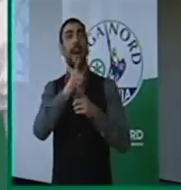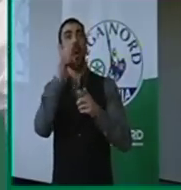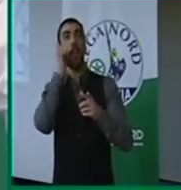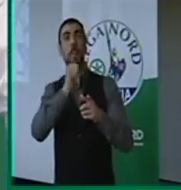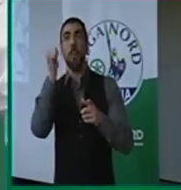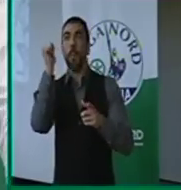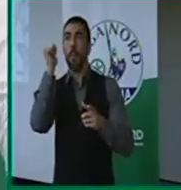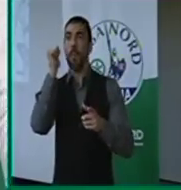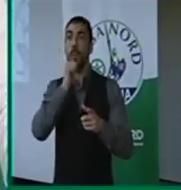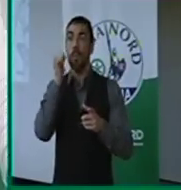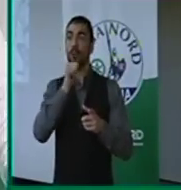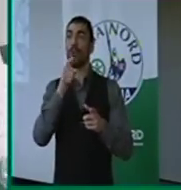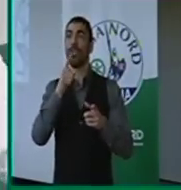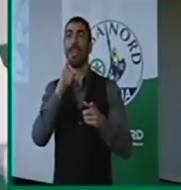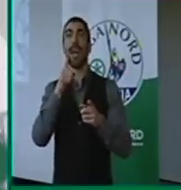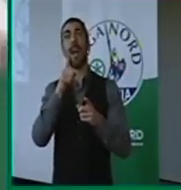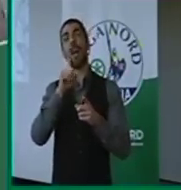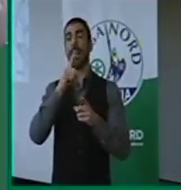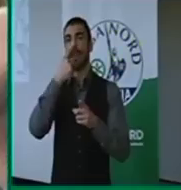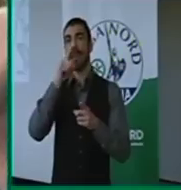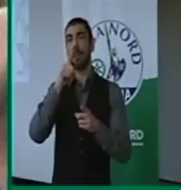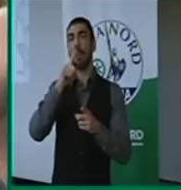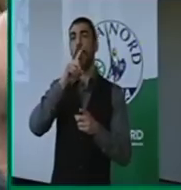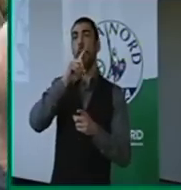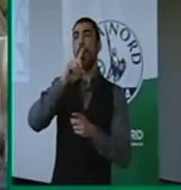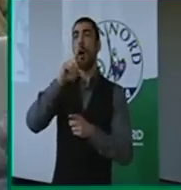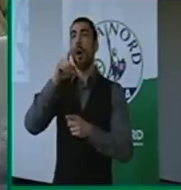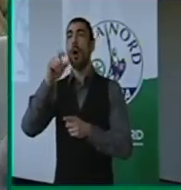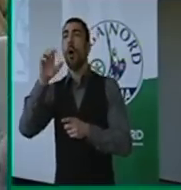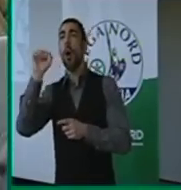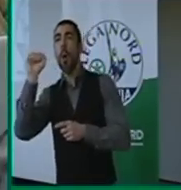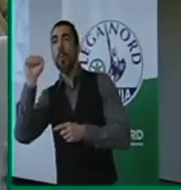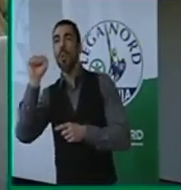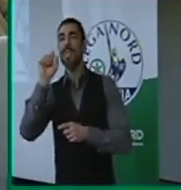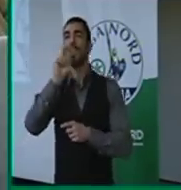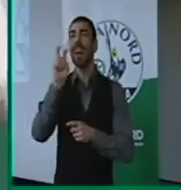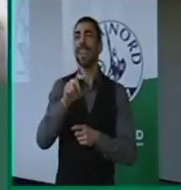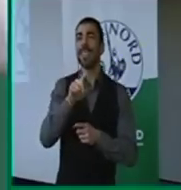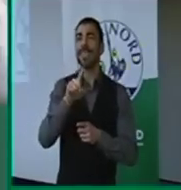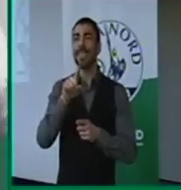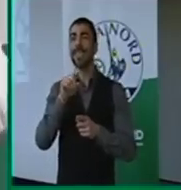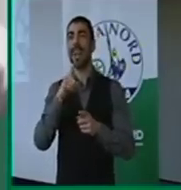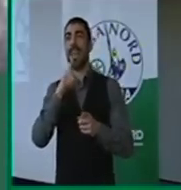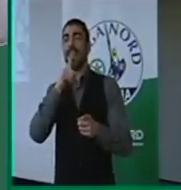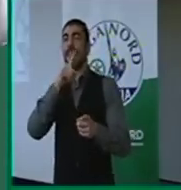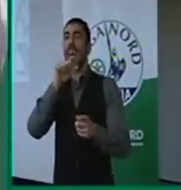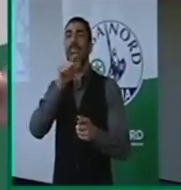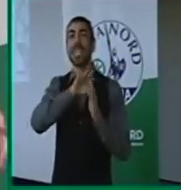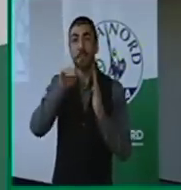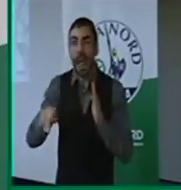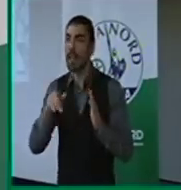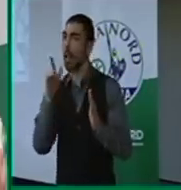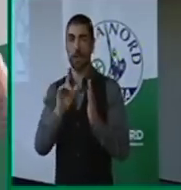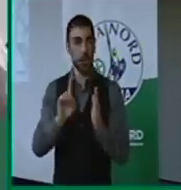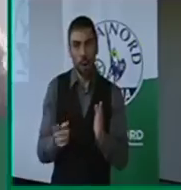bugia questa bugia naz comunista dell'Euro delle banche del mercato della finanza dello Spread e non si